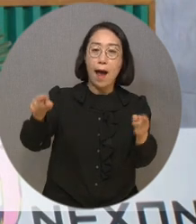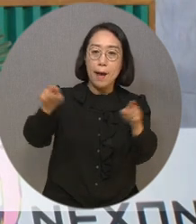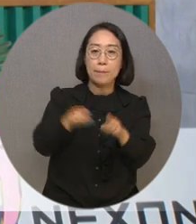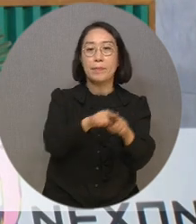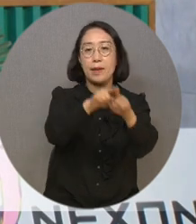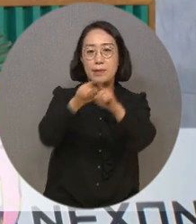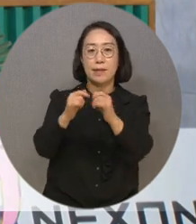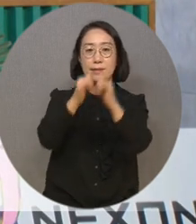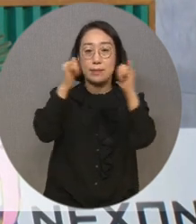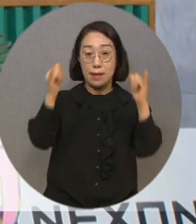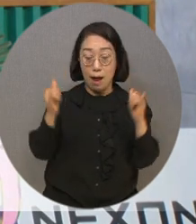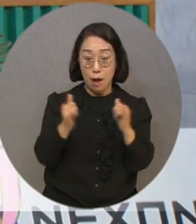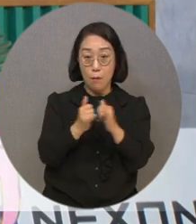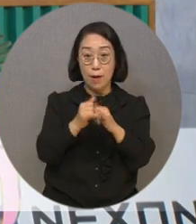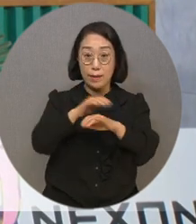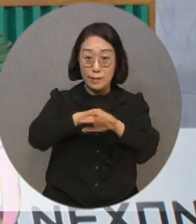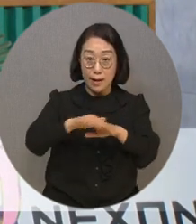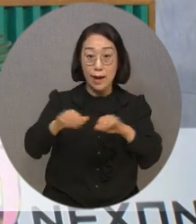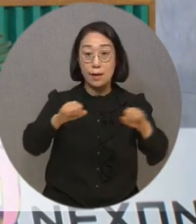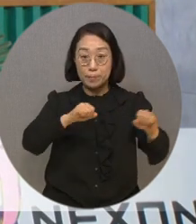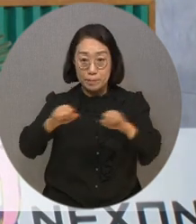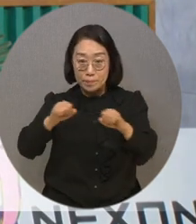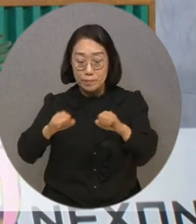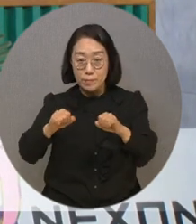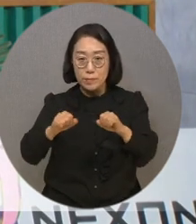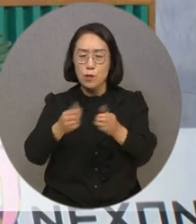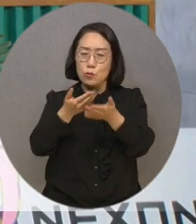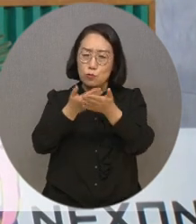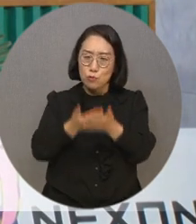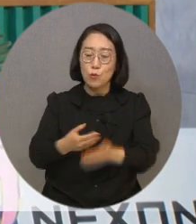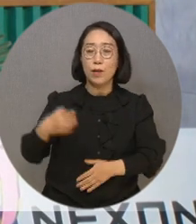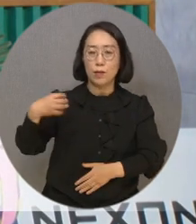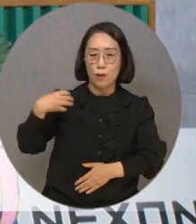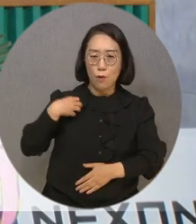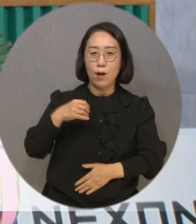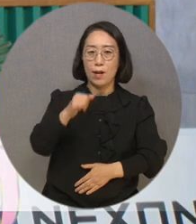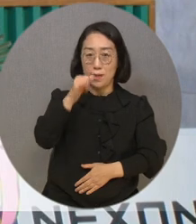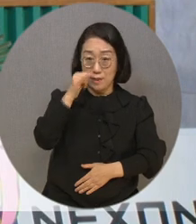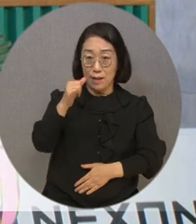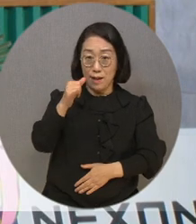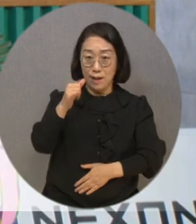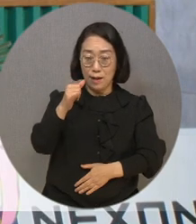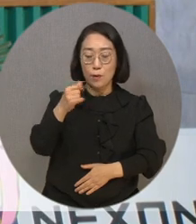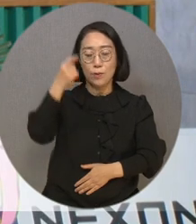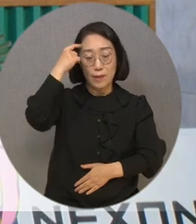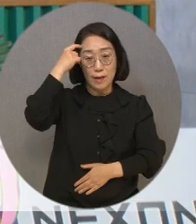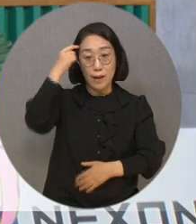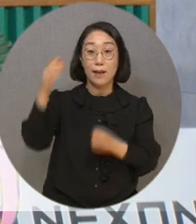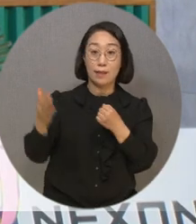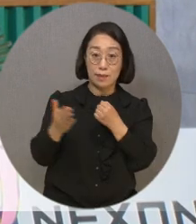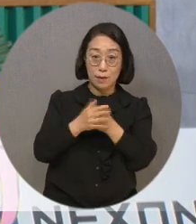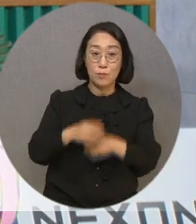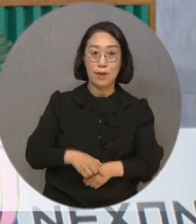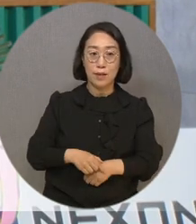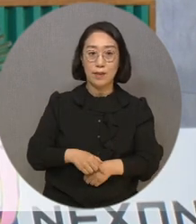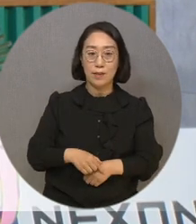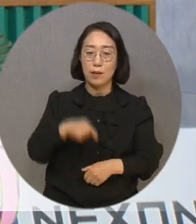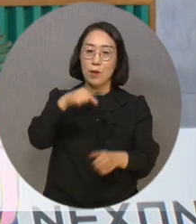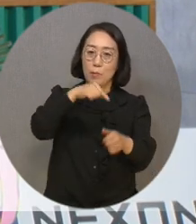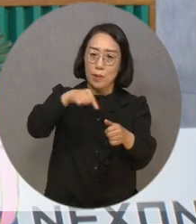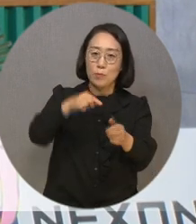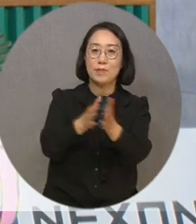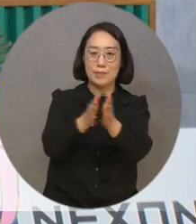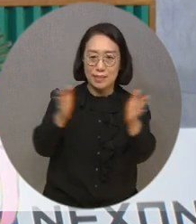사회를 구현해 나는데 이 축구가 중요한 역할을 하고 있다고 판단이 돼서 고흥에서